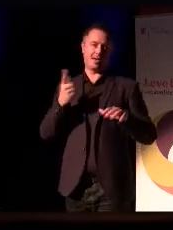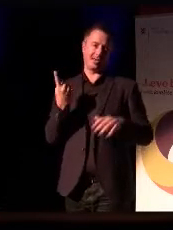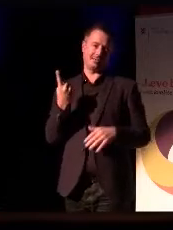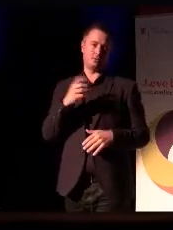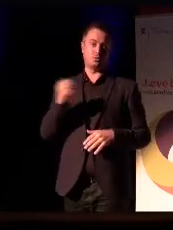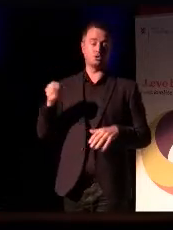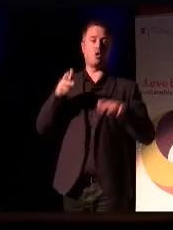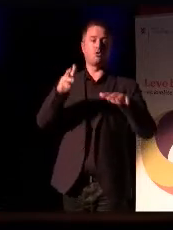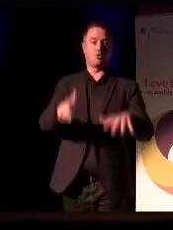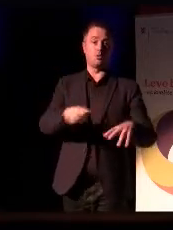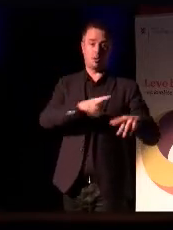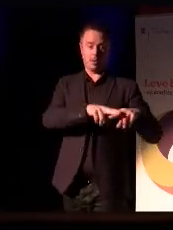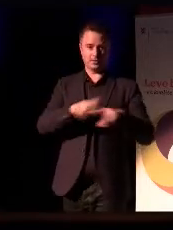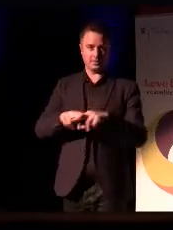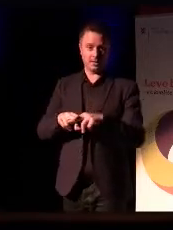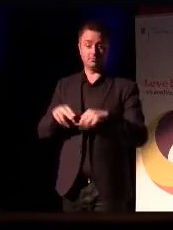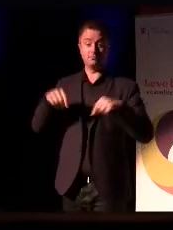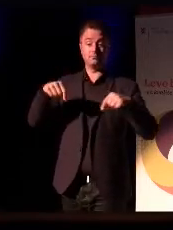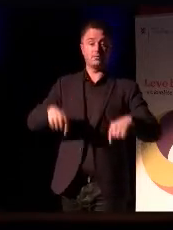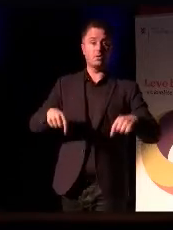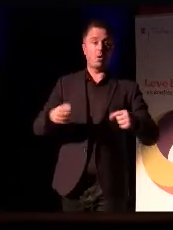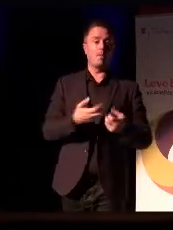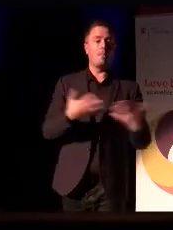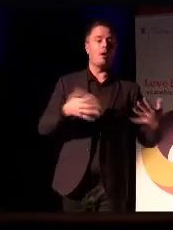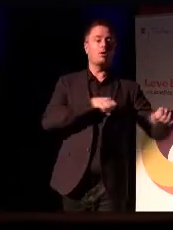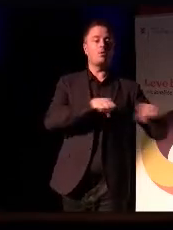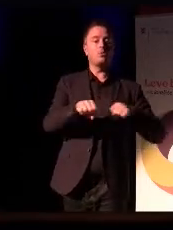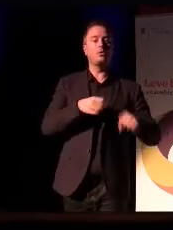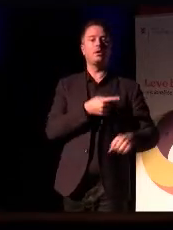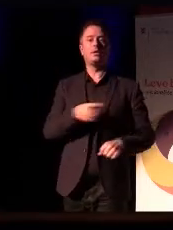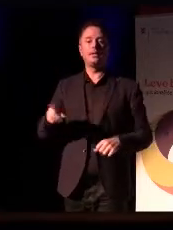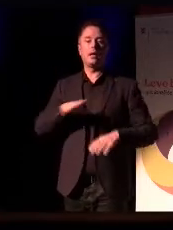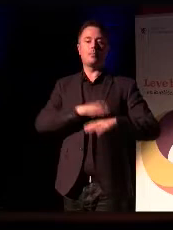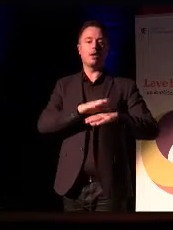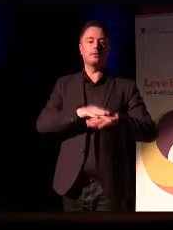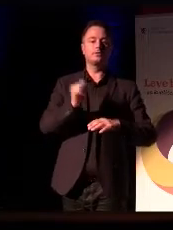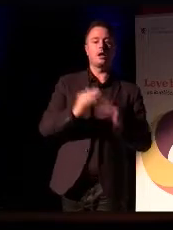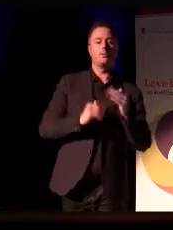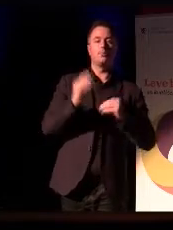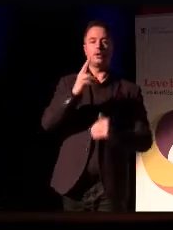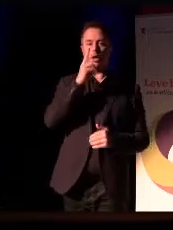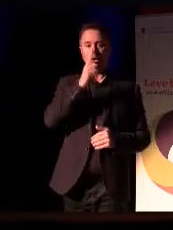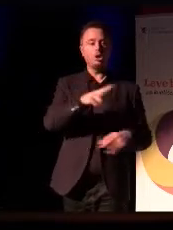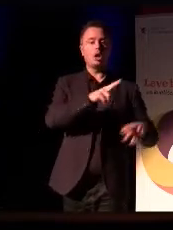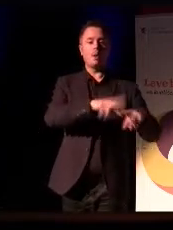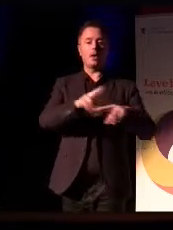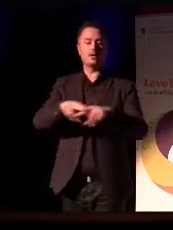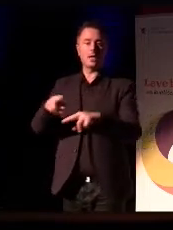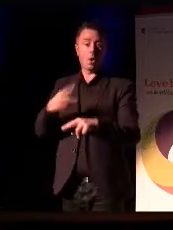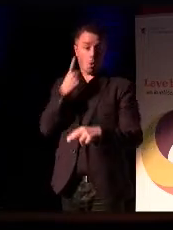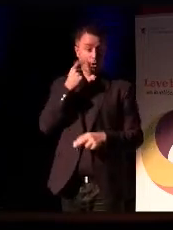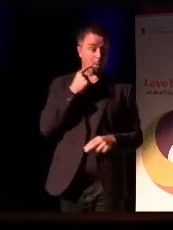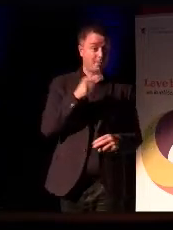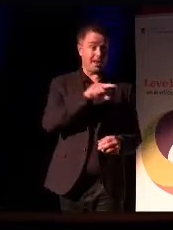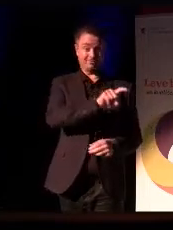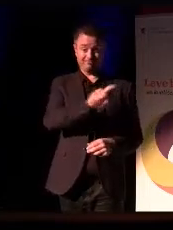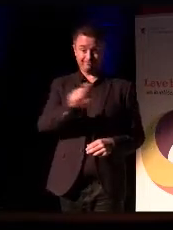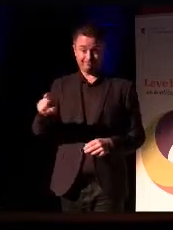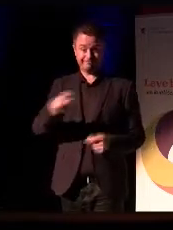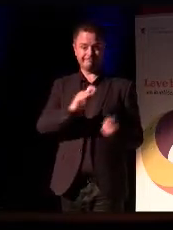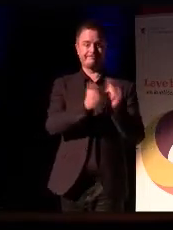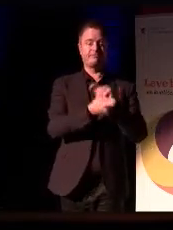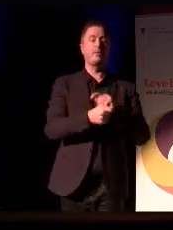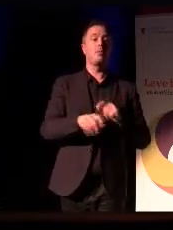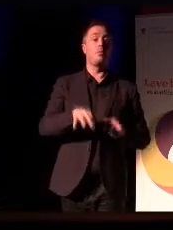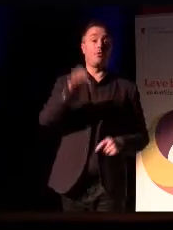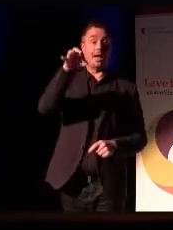Husbanken viser at mange kommuner nå planlegger bygging av nye plasser og modernisering av gamle, og det bra. Derfor øker